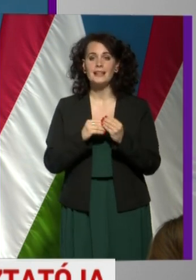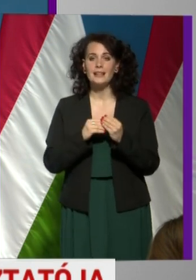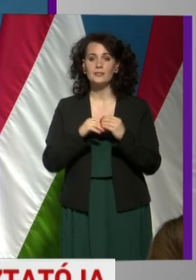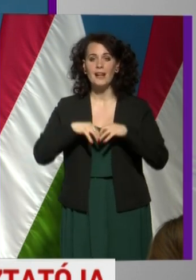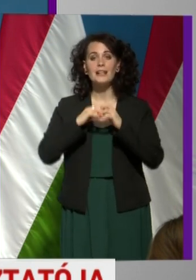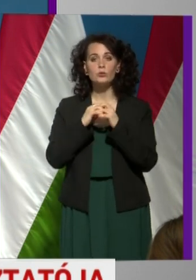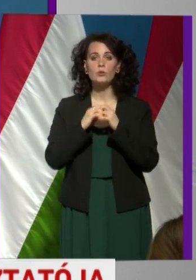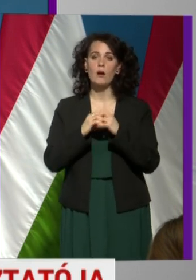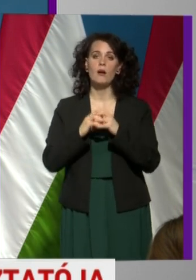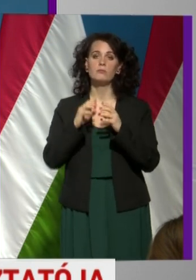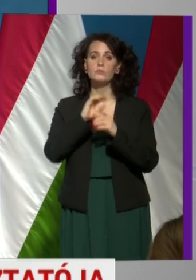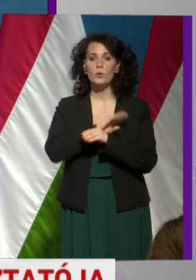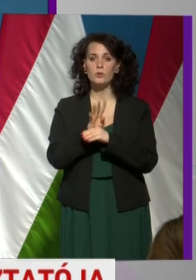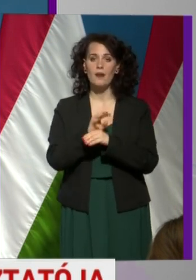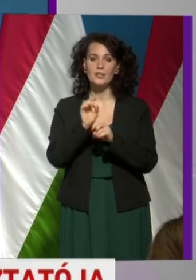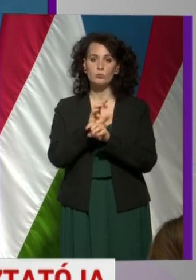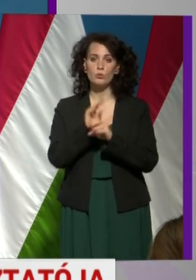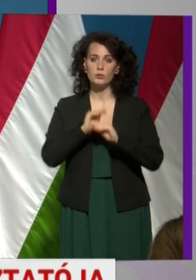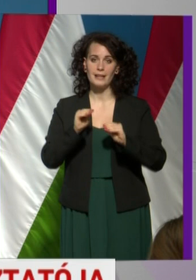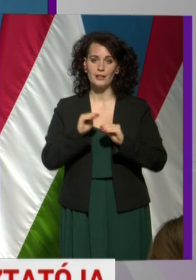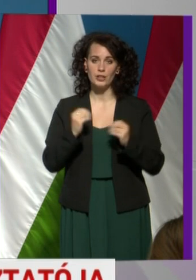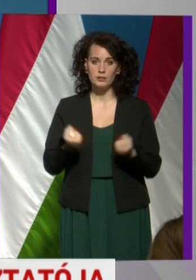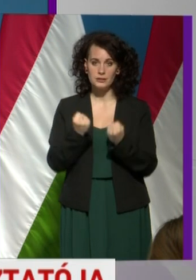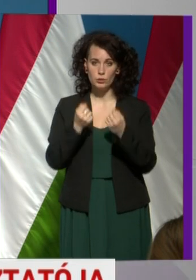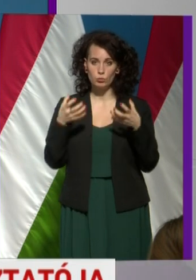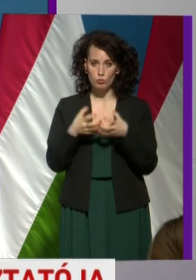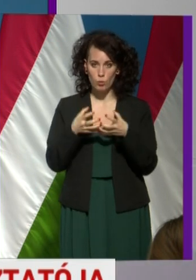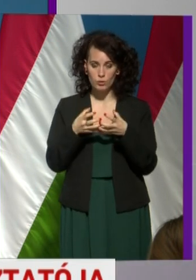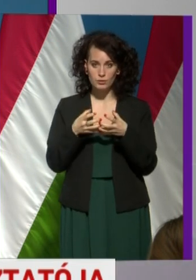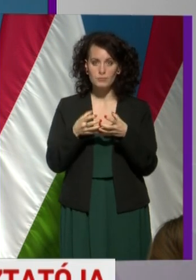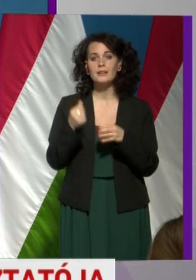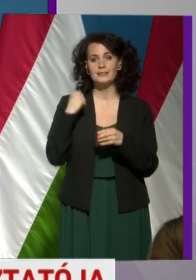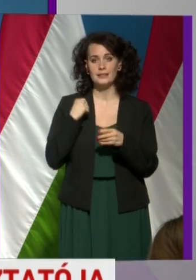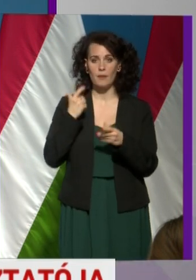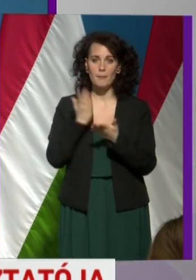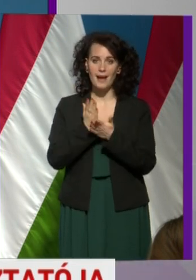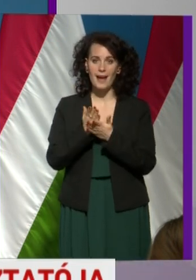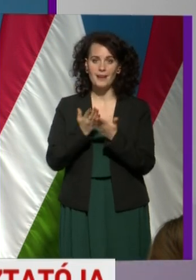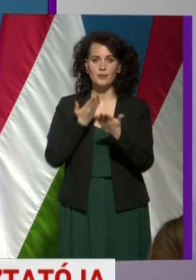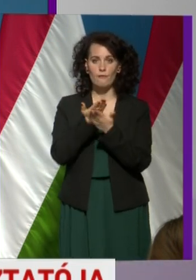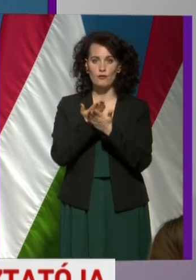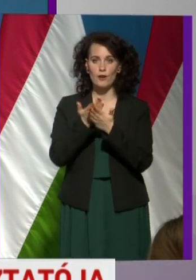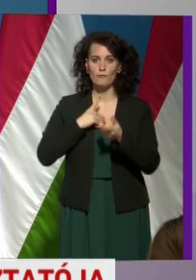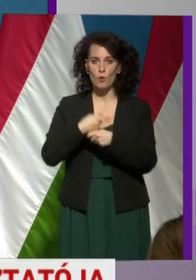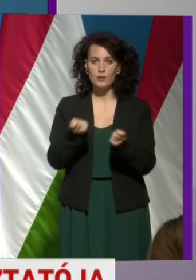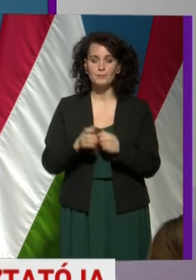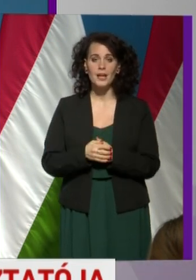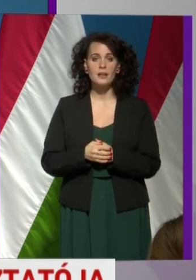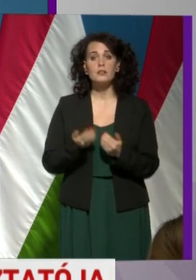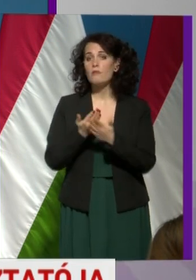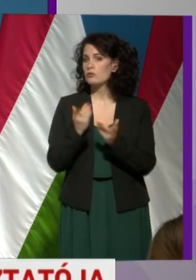a koronavírus oktatási akciócsoportot, amely tegnap megtette a javaslatait. A javaslatunk nem a szünet, nem